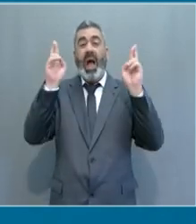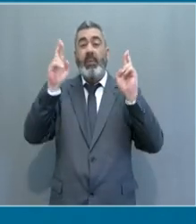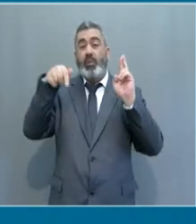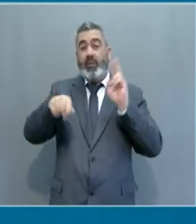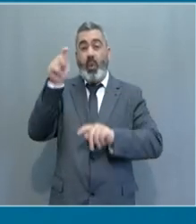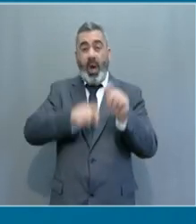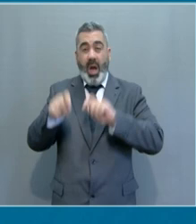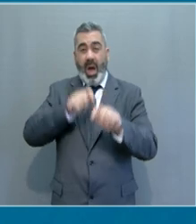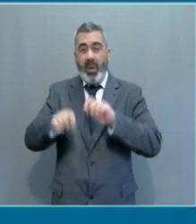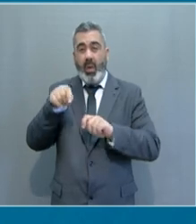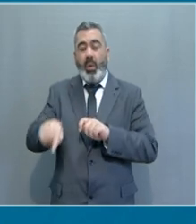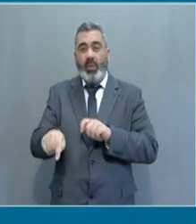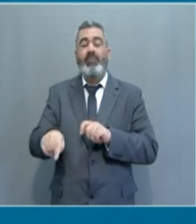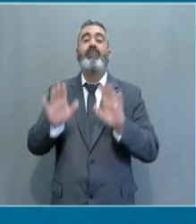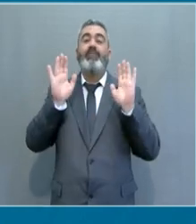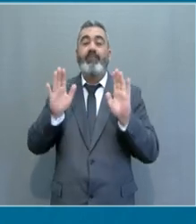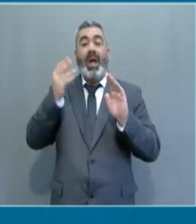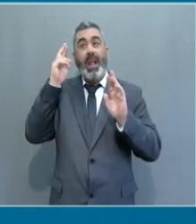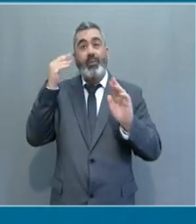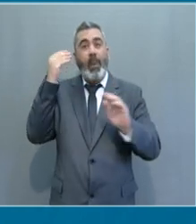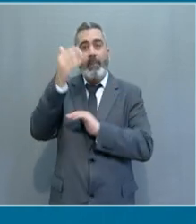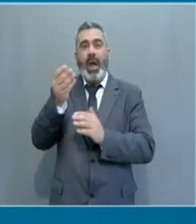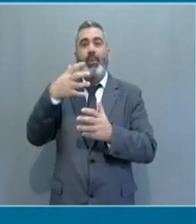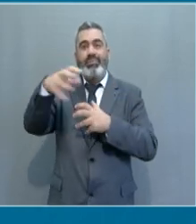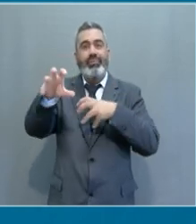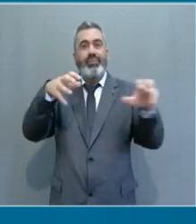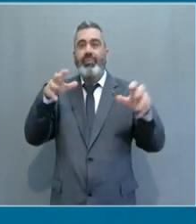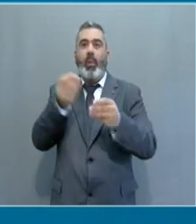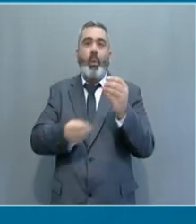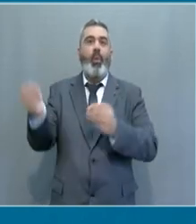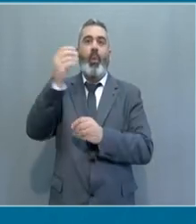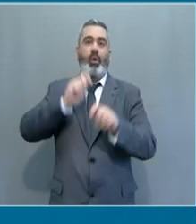από πολλά άλλα τέτοια έργα τα οποία θα μπορέσουμε να εγκαινιάσουμε.